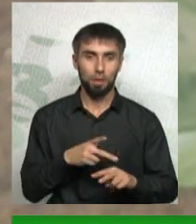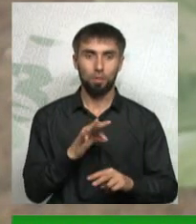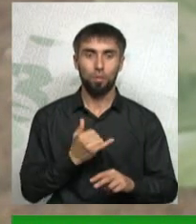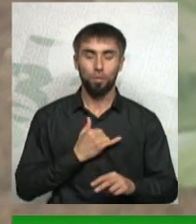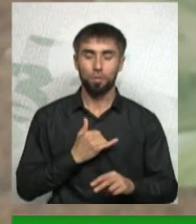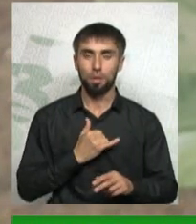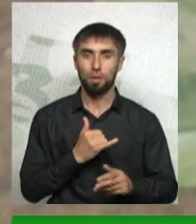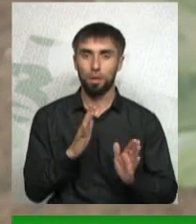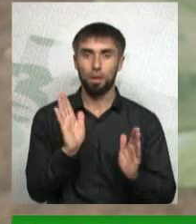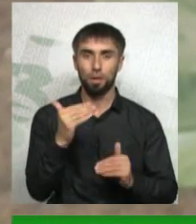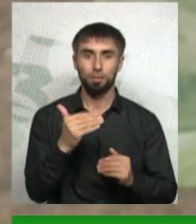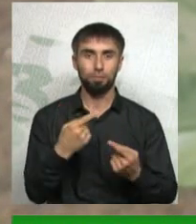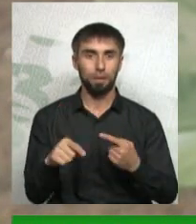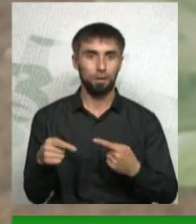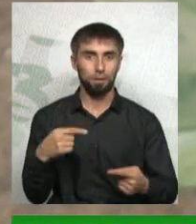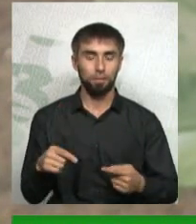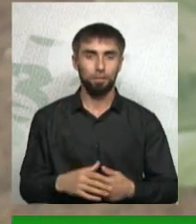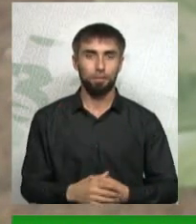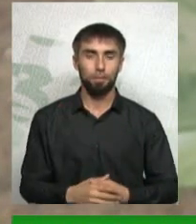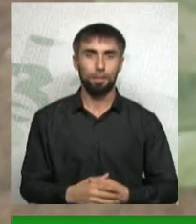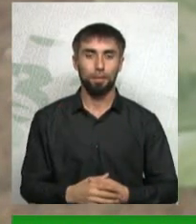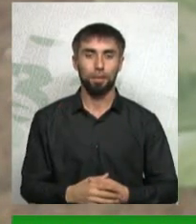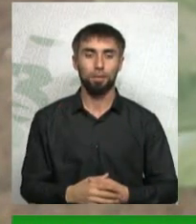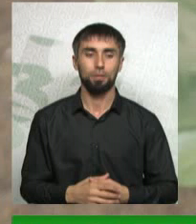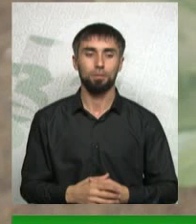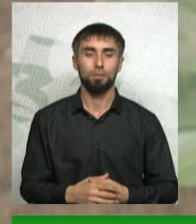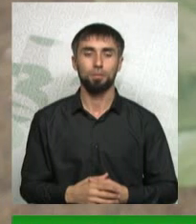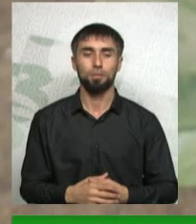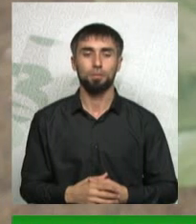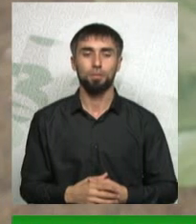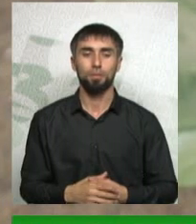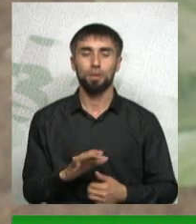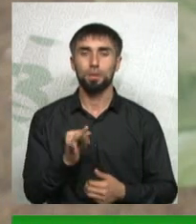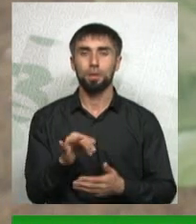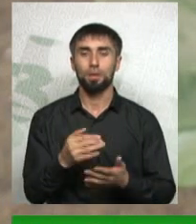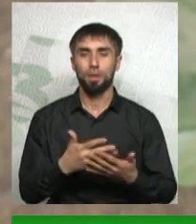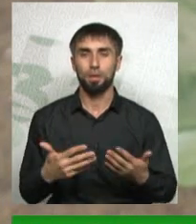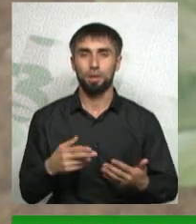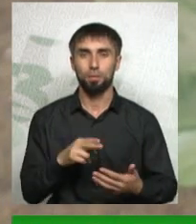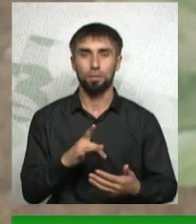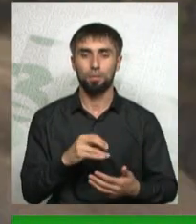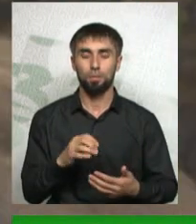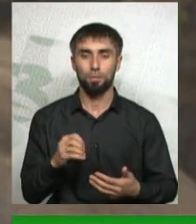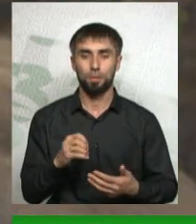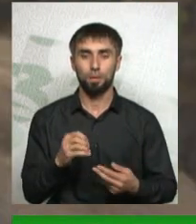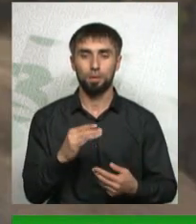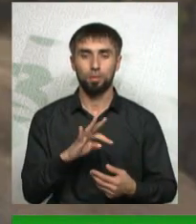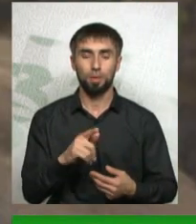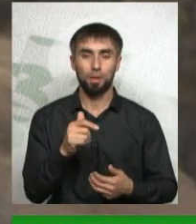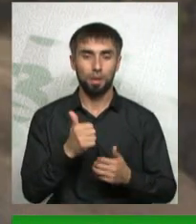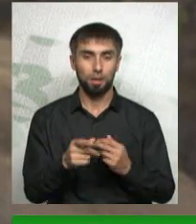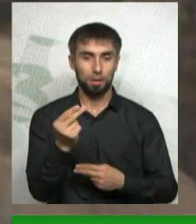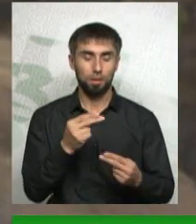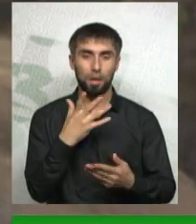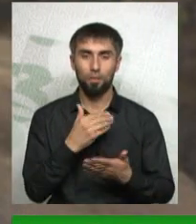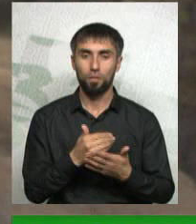нас получается совершенно разные картины вот, с разными приемами живописи. У каждого живописца